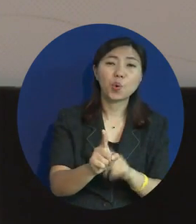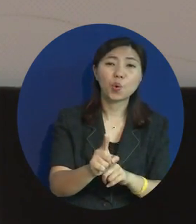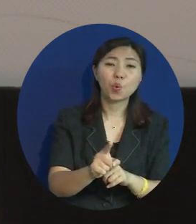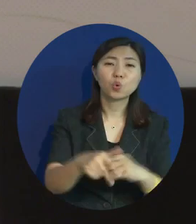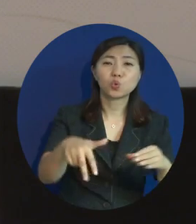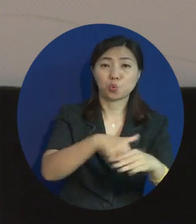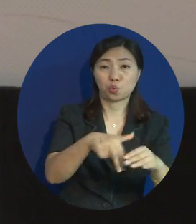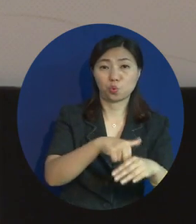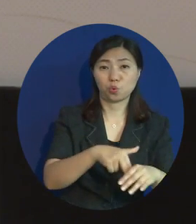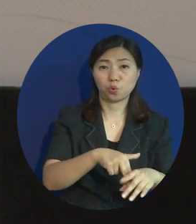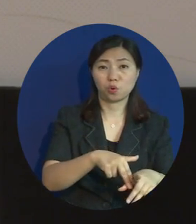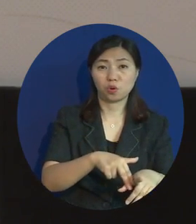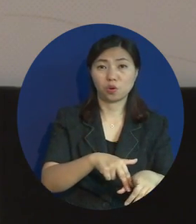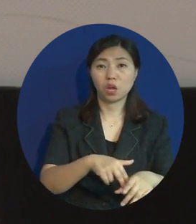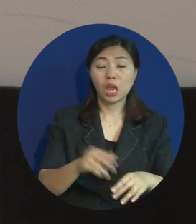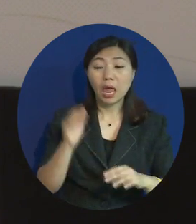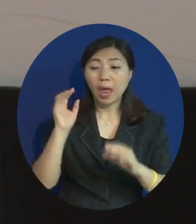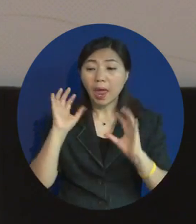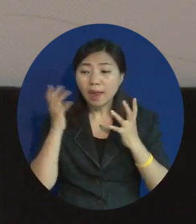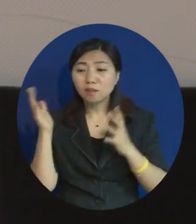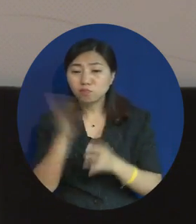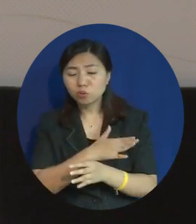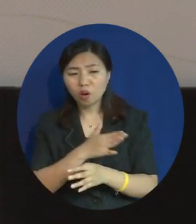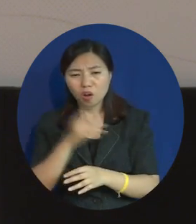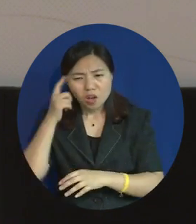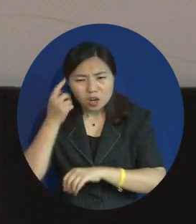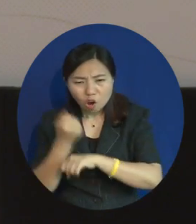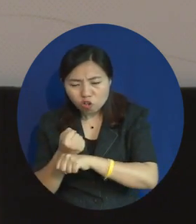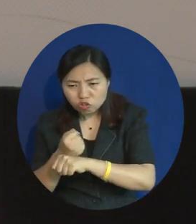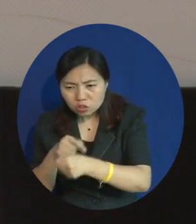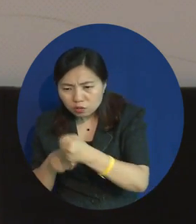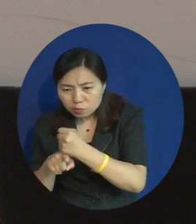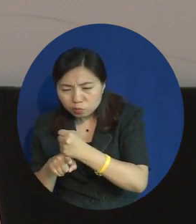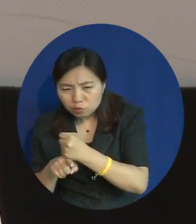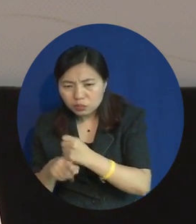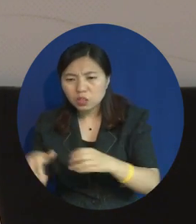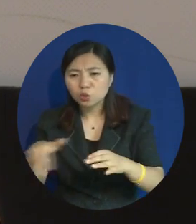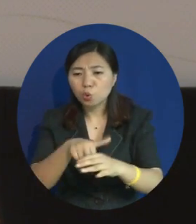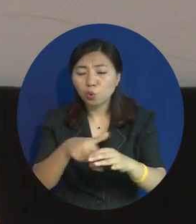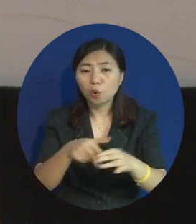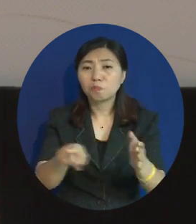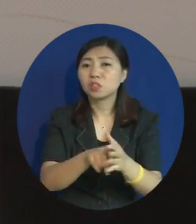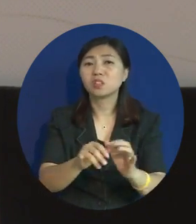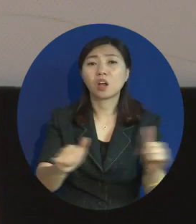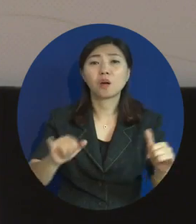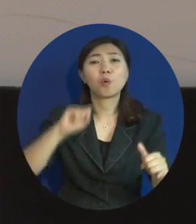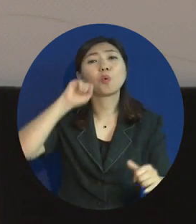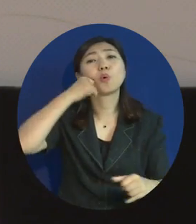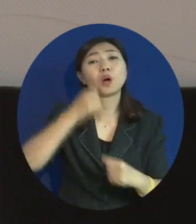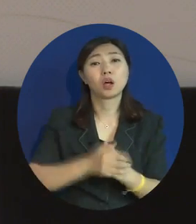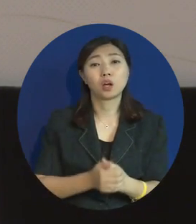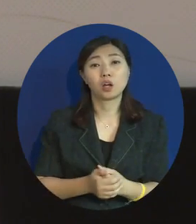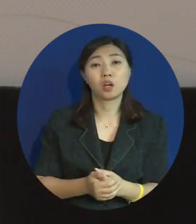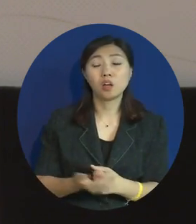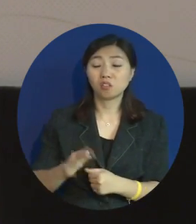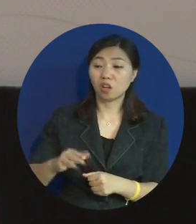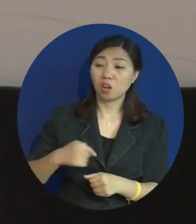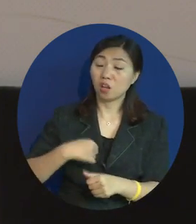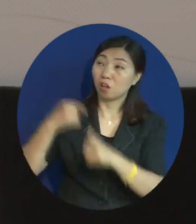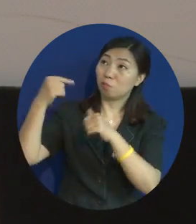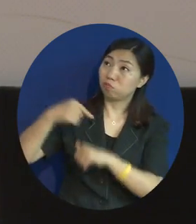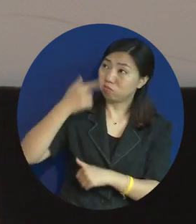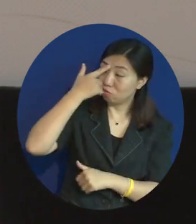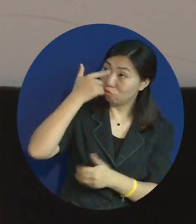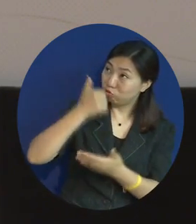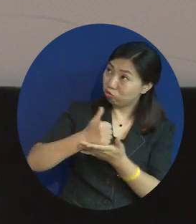아까도 얘기했지만 어릴 때부터 그런 사고방식까지면 종교인 될 가능성이 있나 없나? 없지. 그런데 고등학교 1학년 때 나를 중대라니까,